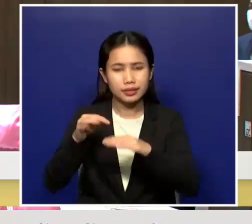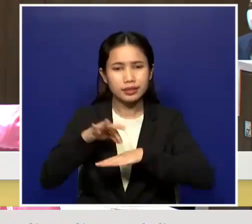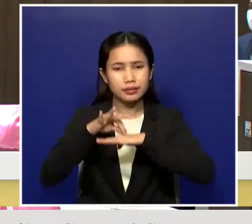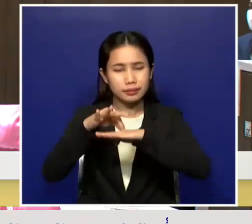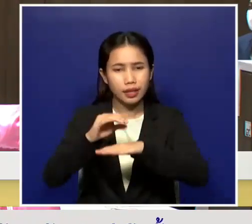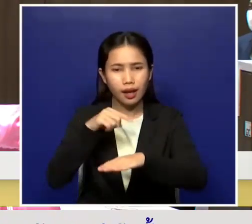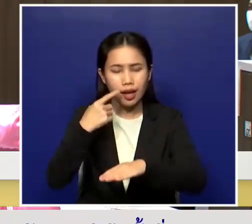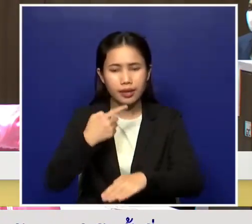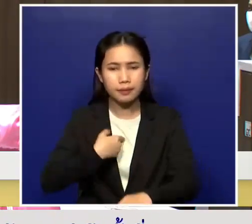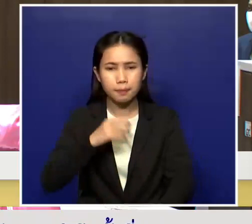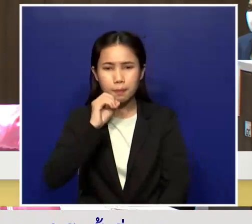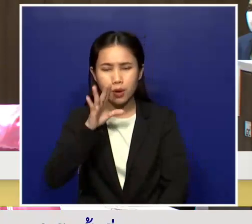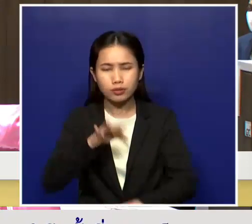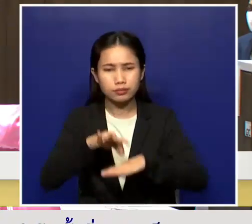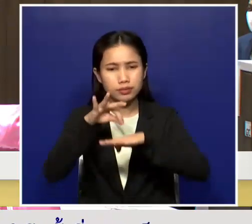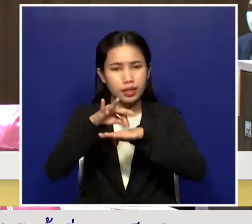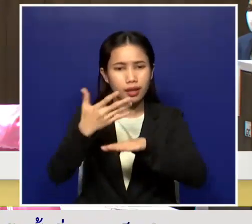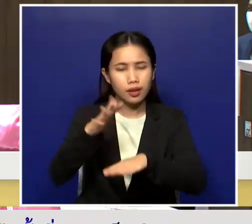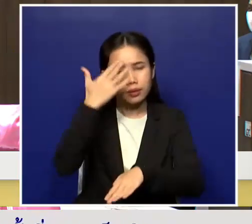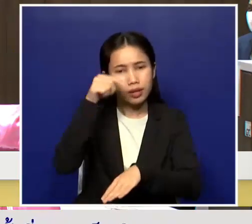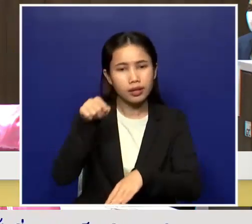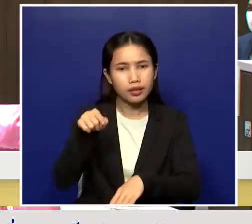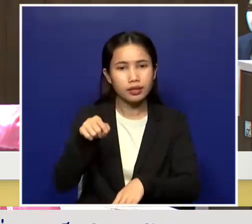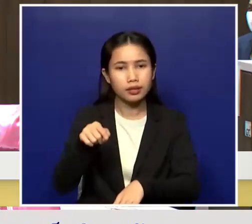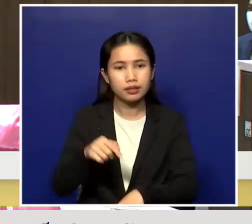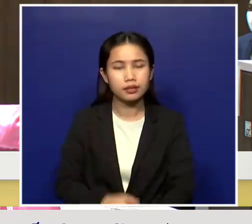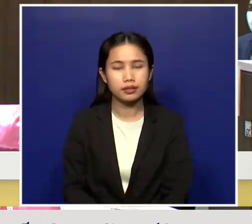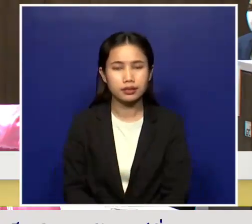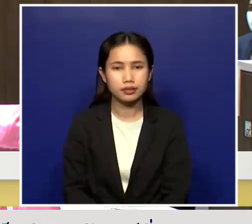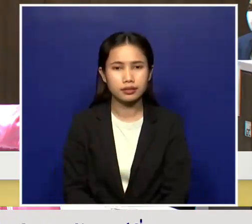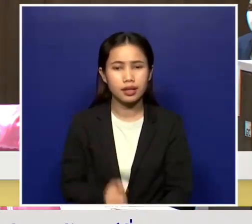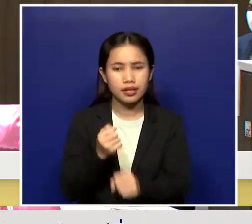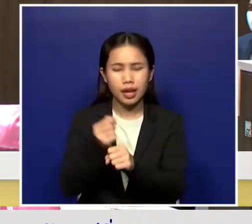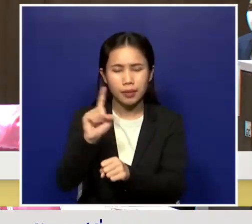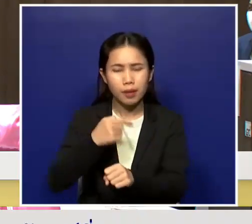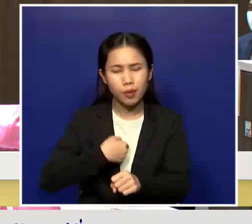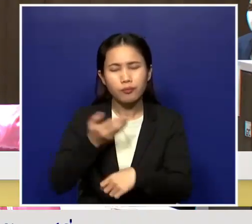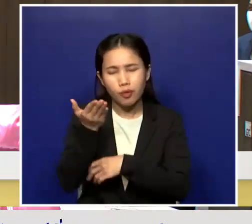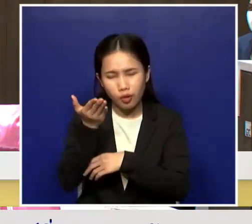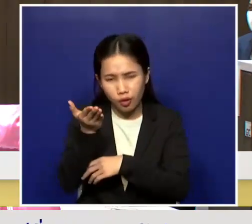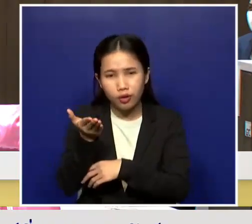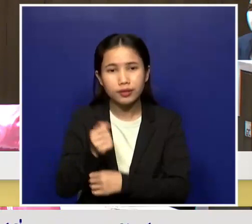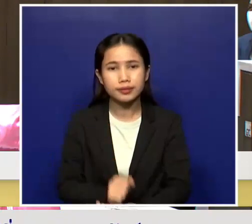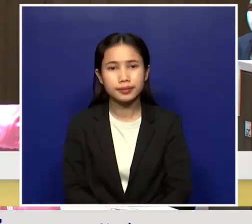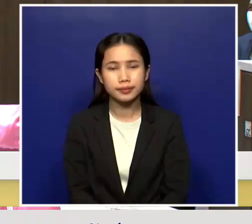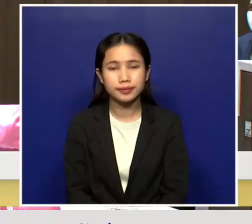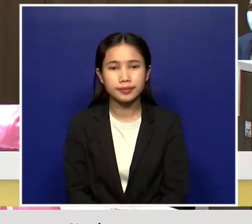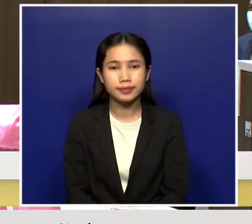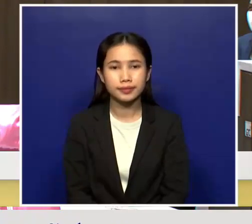าพูดว่าเอ๊ะทำไมแต่งตั้งแบบนั้นท่านทำยังไงรู้ไหมครับขออนุญาตนะครับผมไม่ก้าวล่วงนะครับ